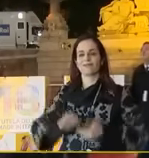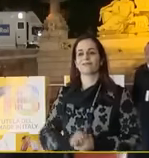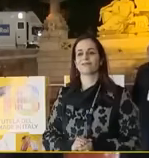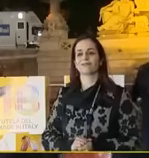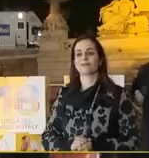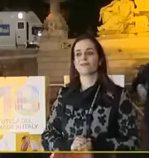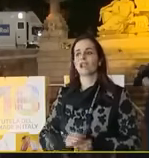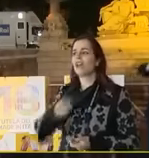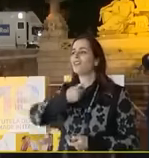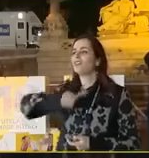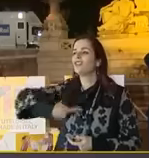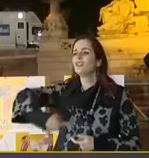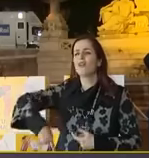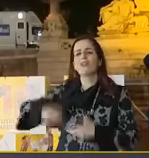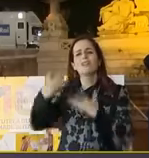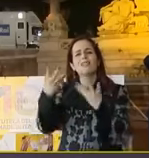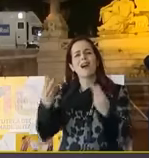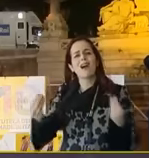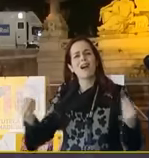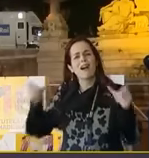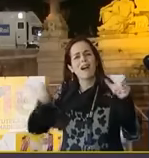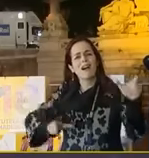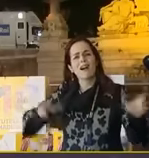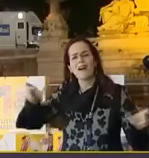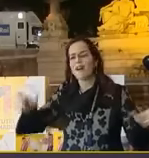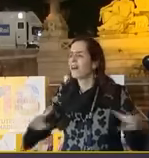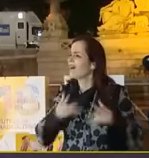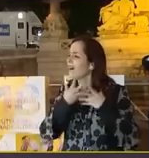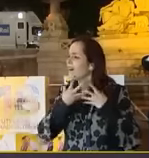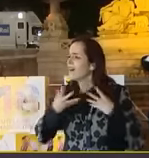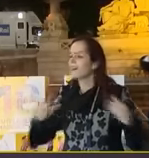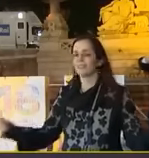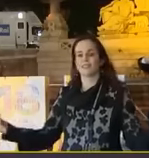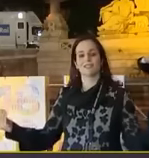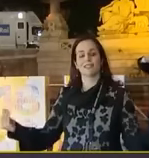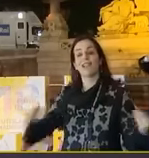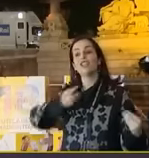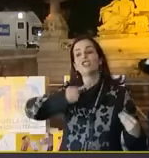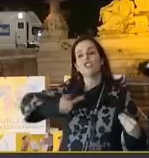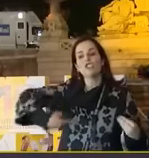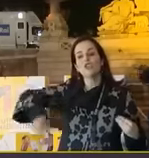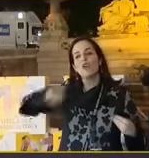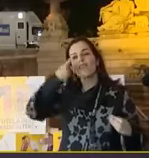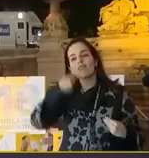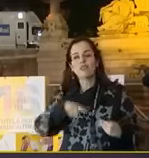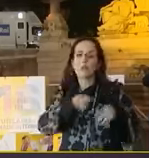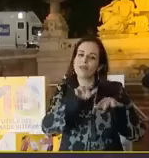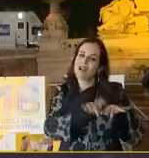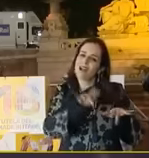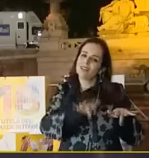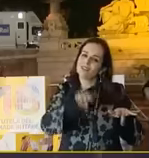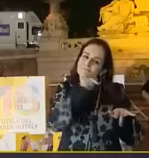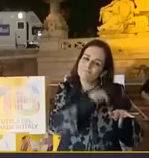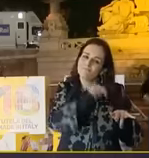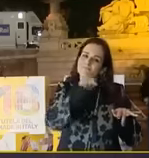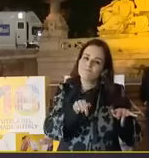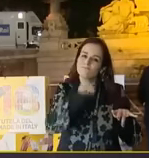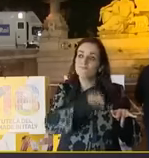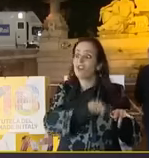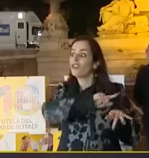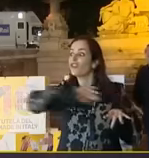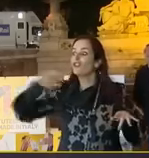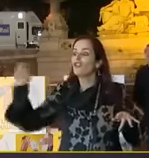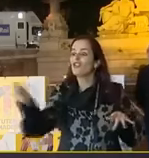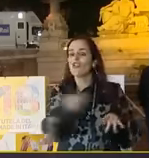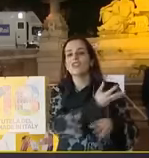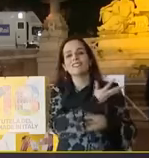Che siamo tantissimi tasti di una macchina che sta scrivendo una storia